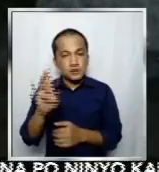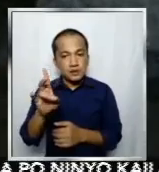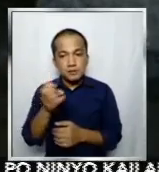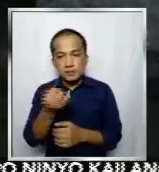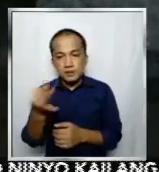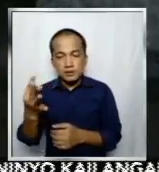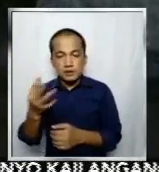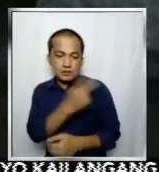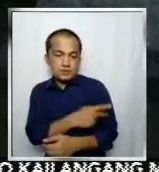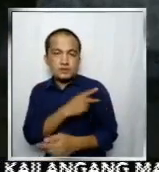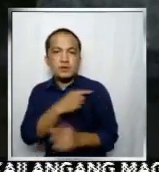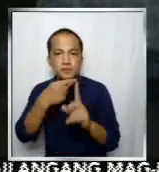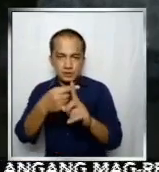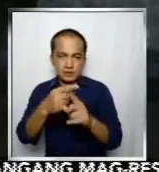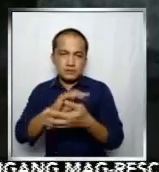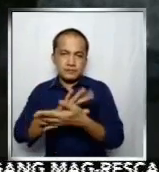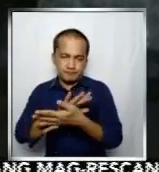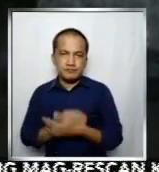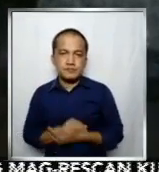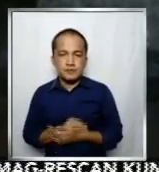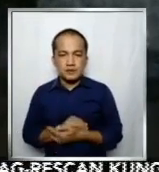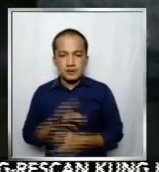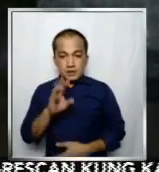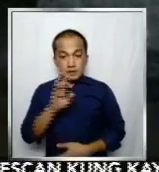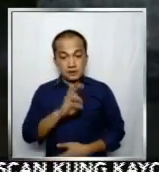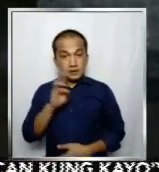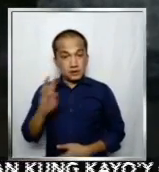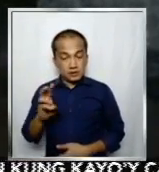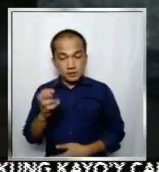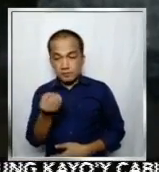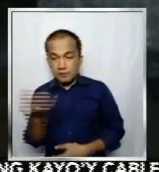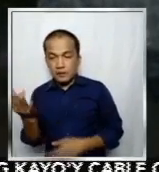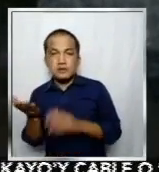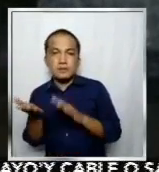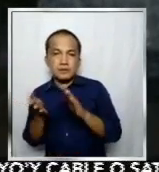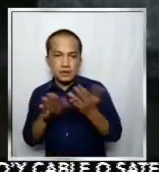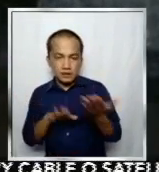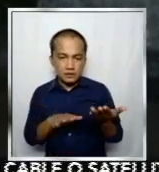positibo sa COVID-19, 66 ang bilang ng mga nasawi, habang nasa